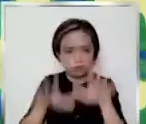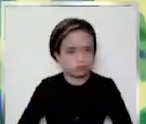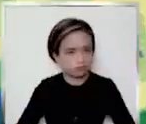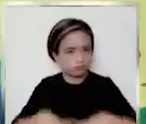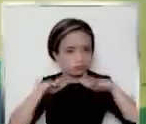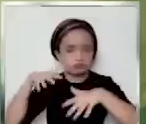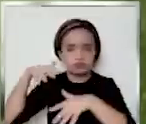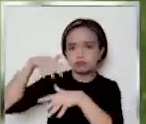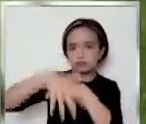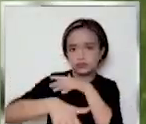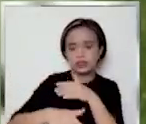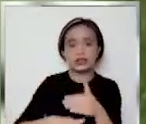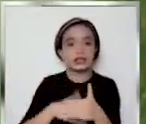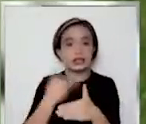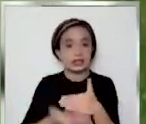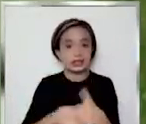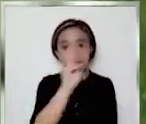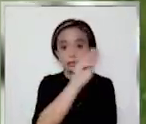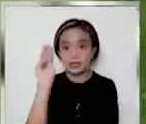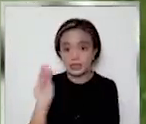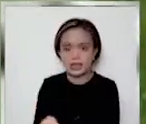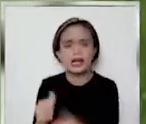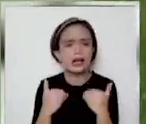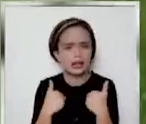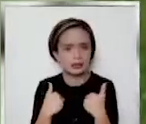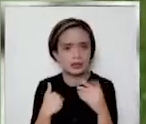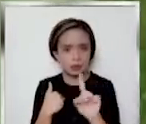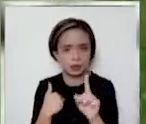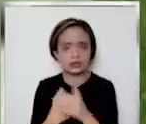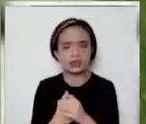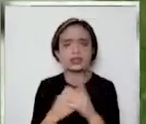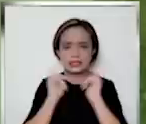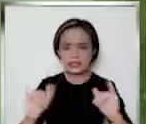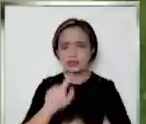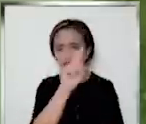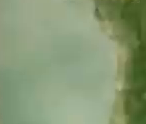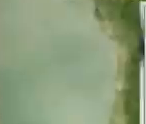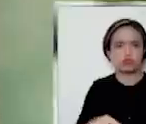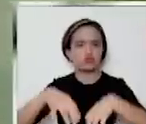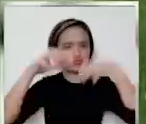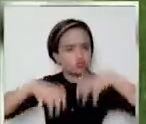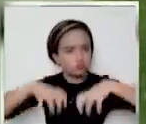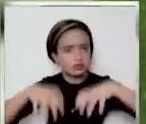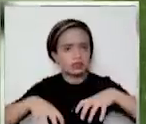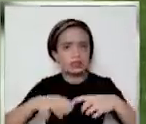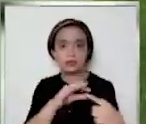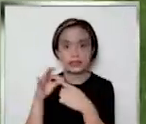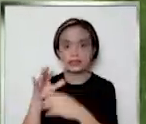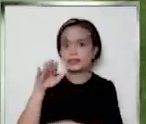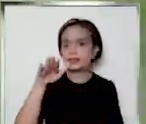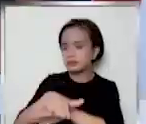Sa Metro Manila, hindi rin inialis ang posibilidad ng localized thunderstorms, lalo na sa hapon.